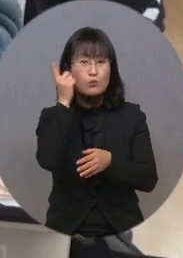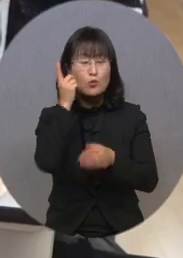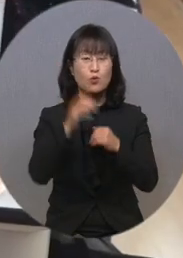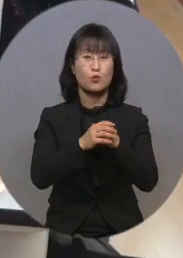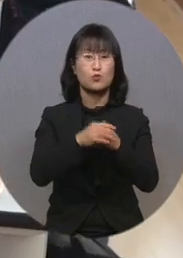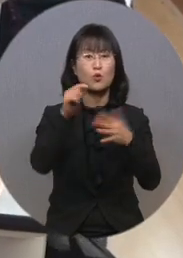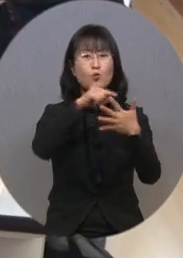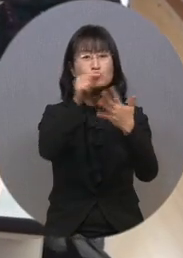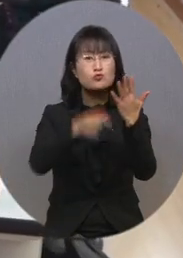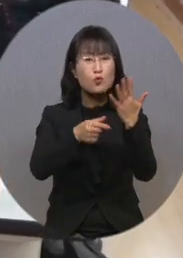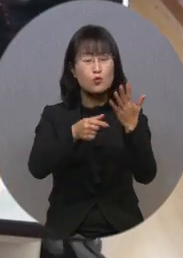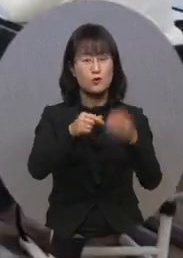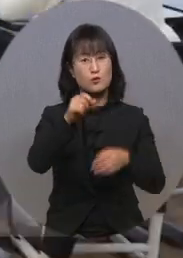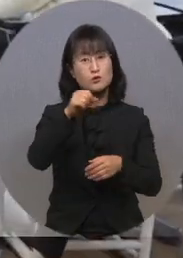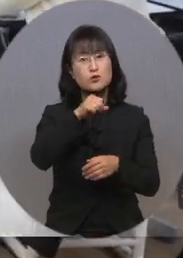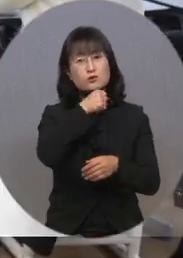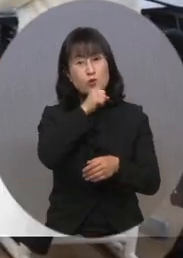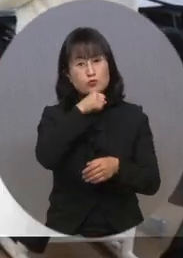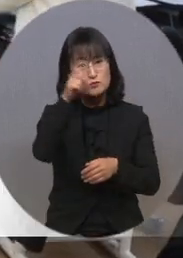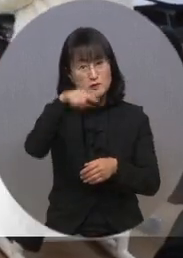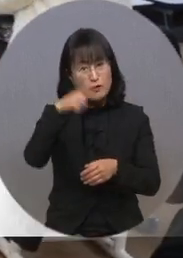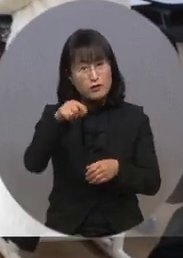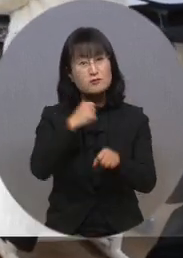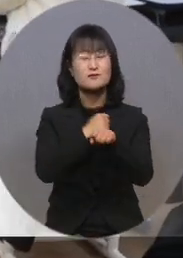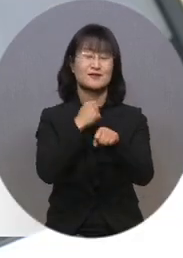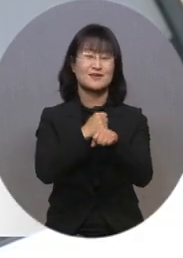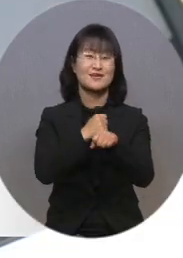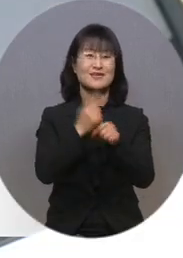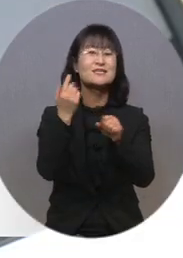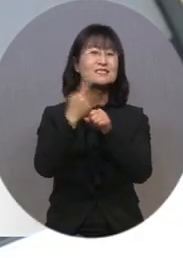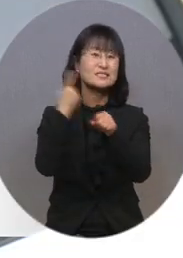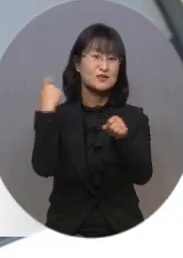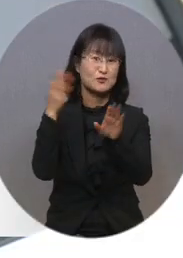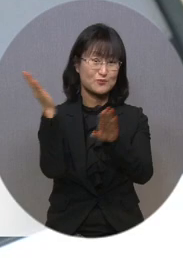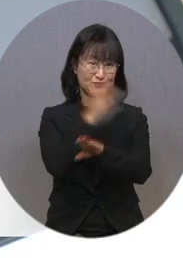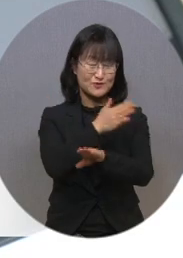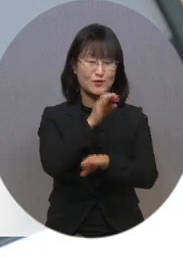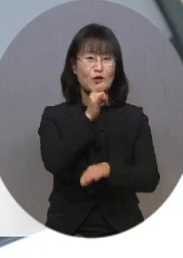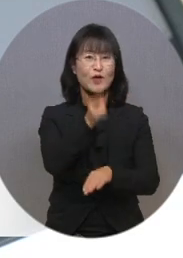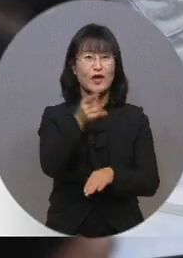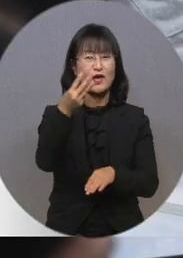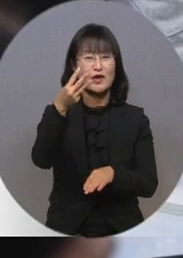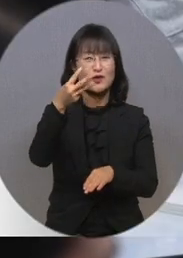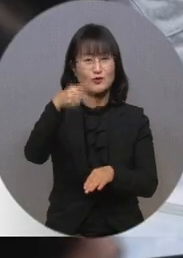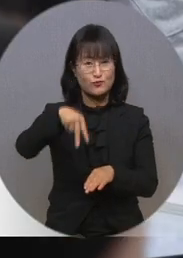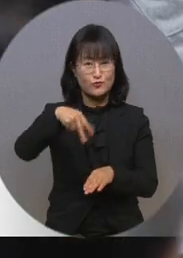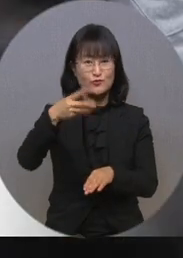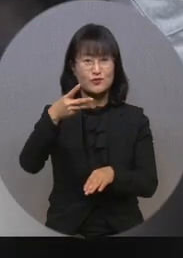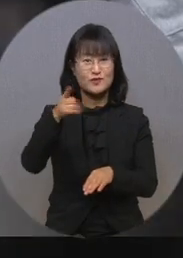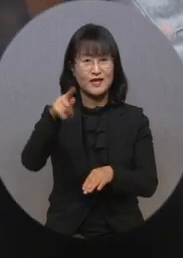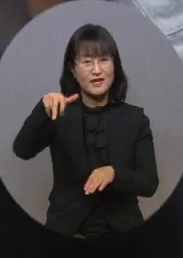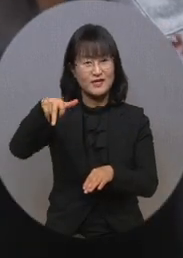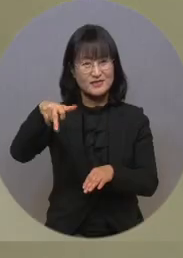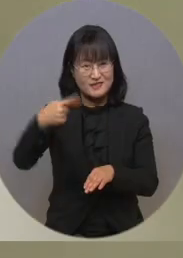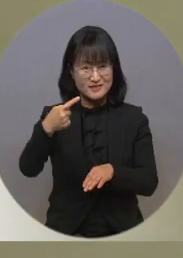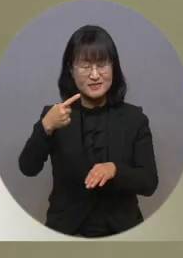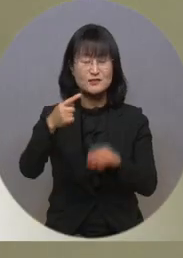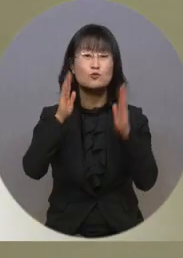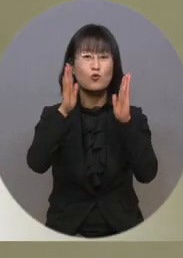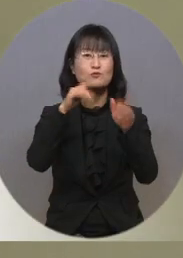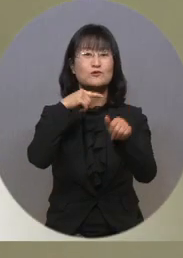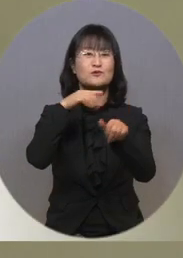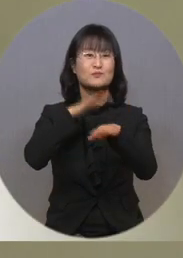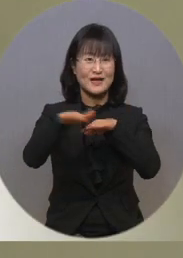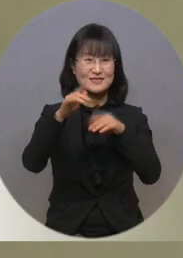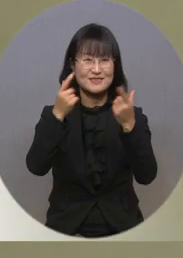드러납니다. 지난 한해 시범 운영해온 에듀테크 기반 수업 방식이 바꿔놓은 교실 풍경입니다. 애들도